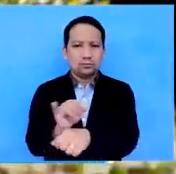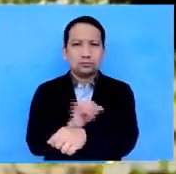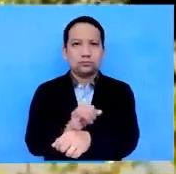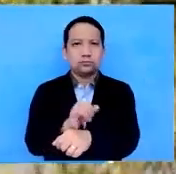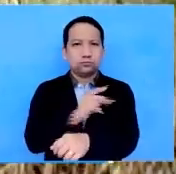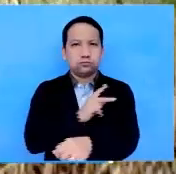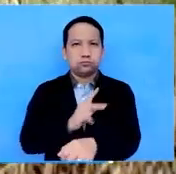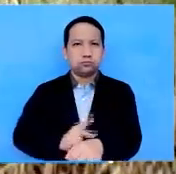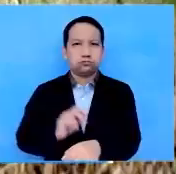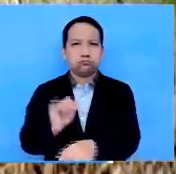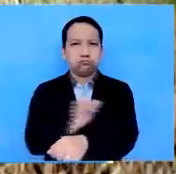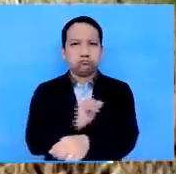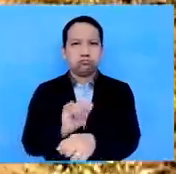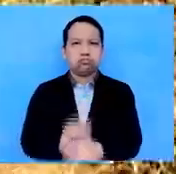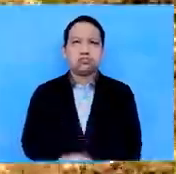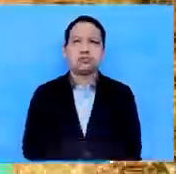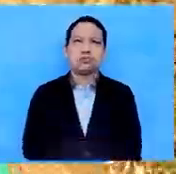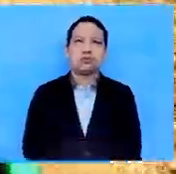sipag